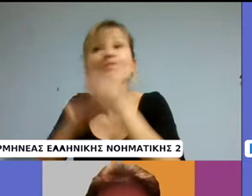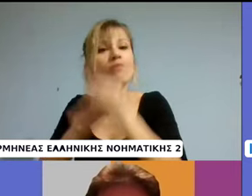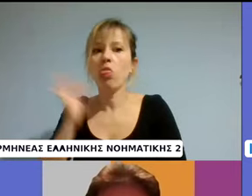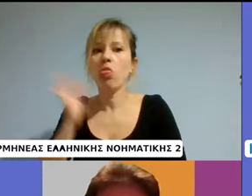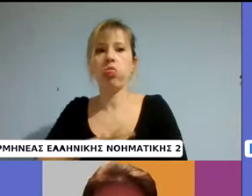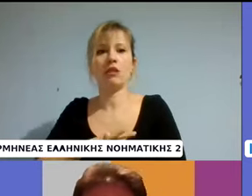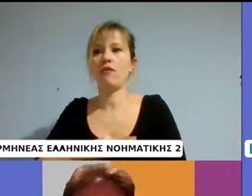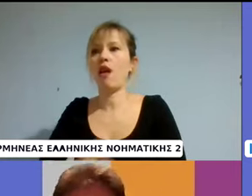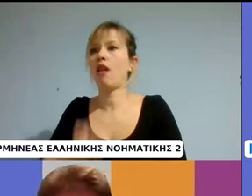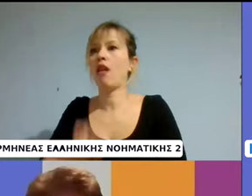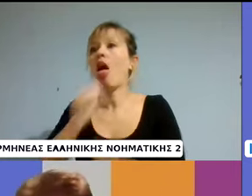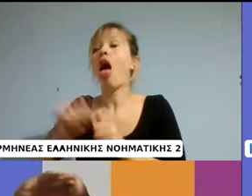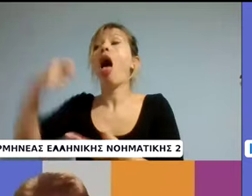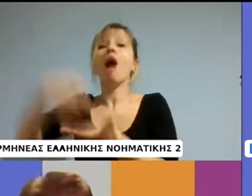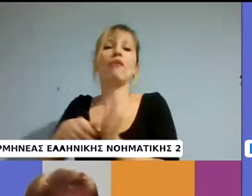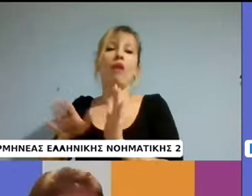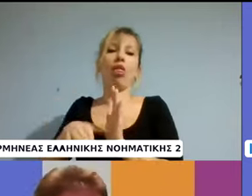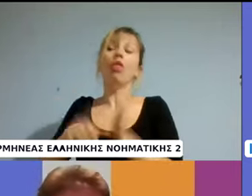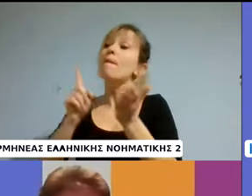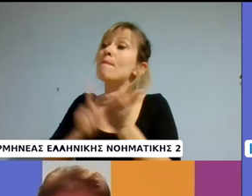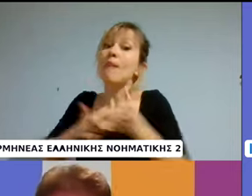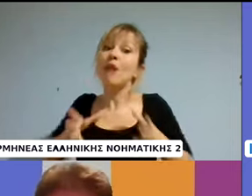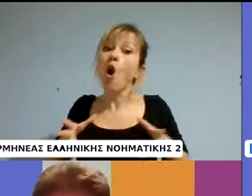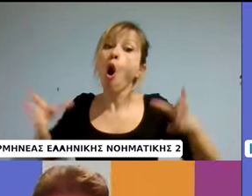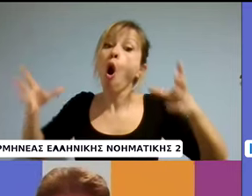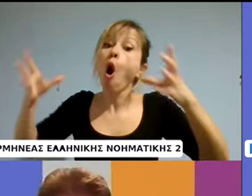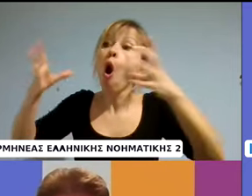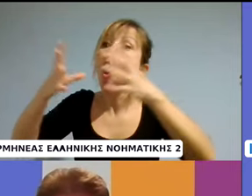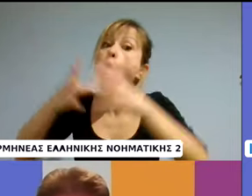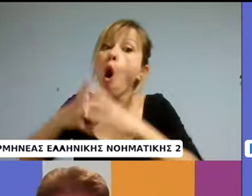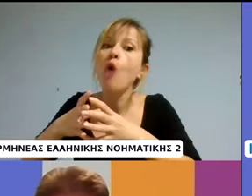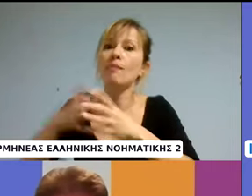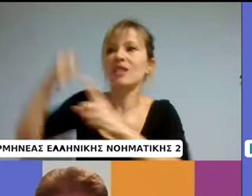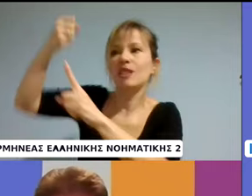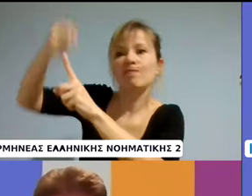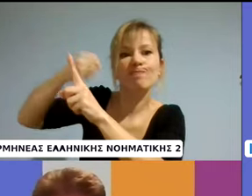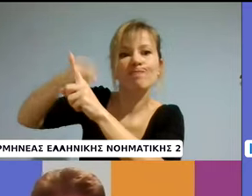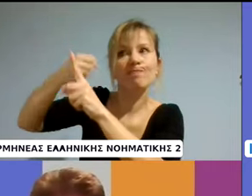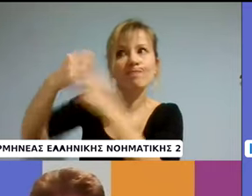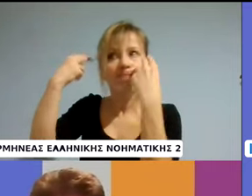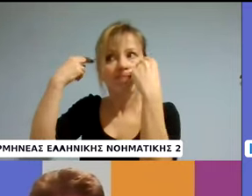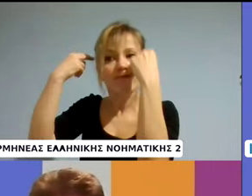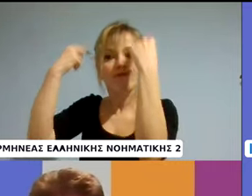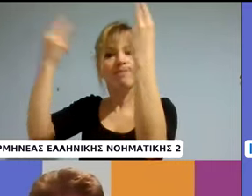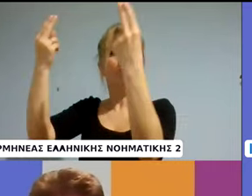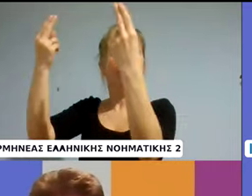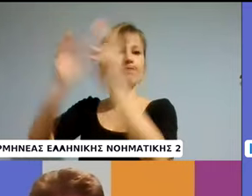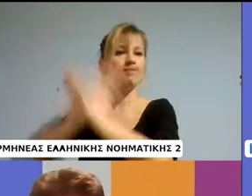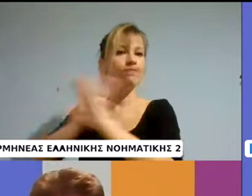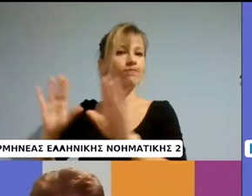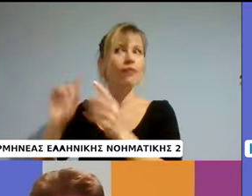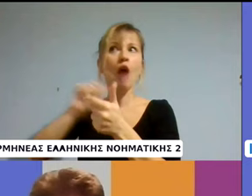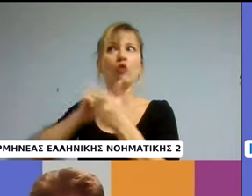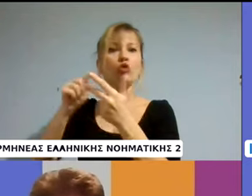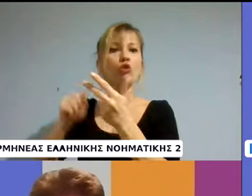μπορούμε όλοι μαζί αυτή τη στιγμή να πάρουμε μία απόφαση ότι βάζουμε πλάτες έχοντας ένα πολύ καθαρό κοινό επιχείρημα.